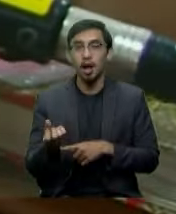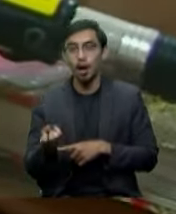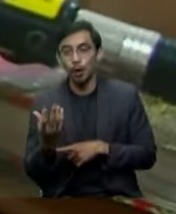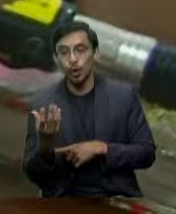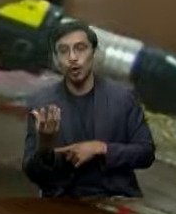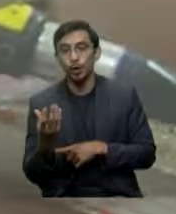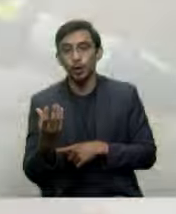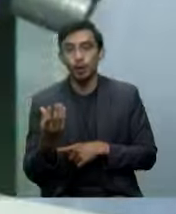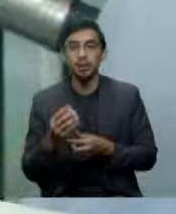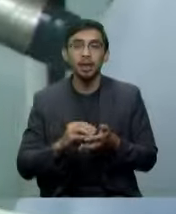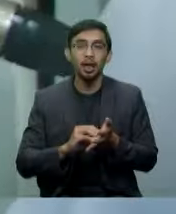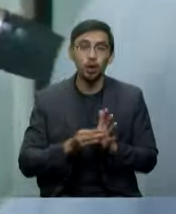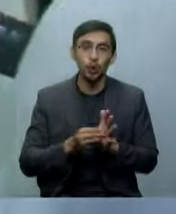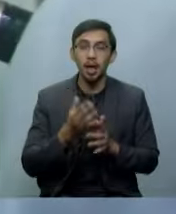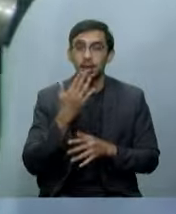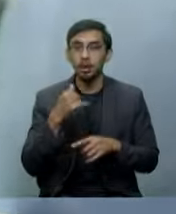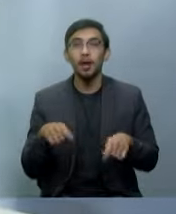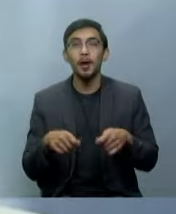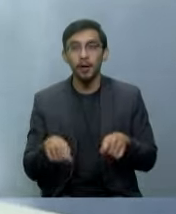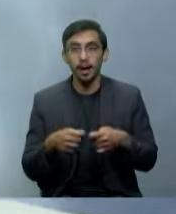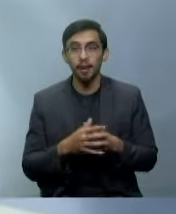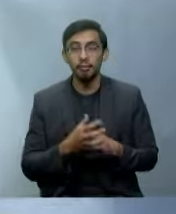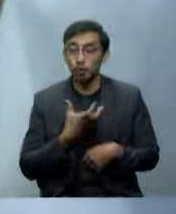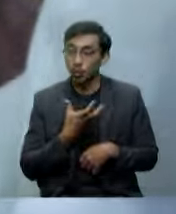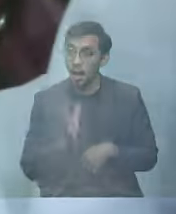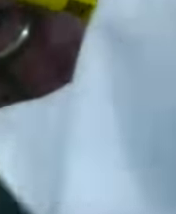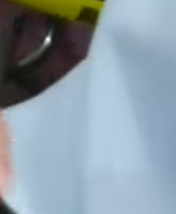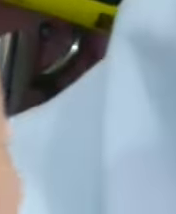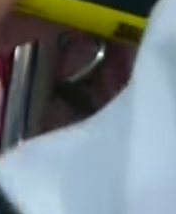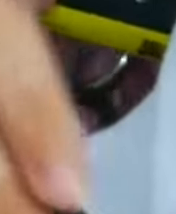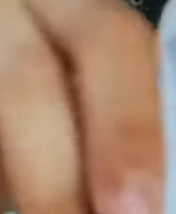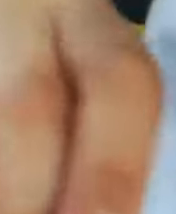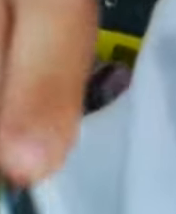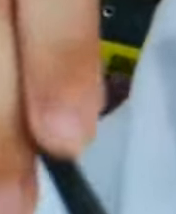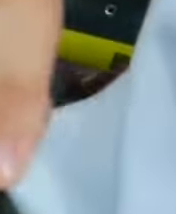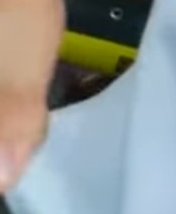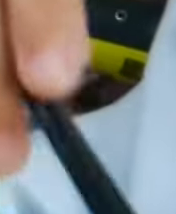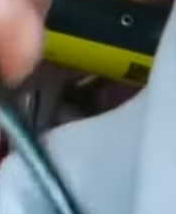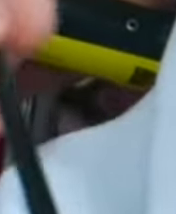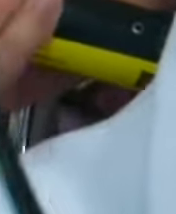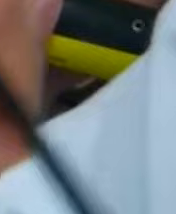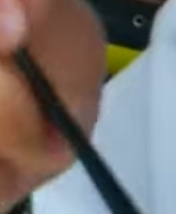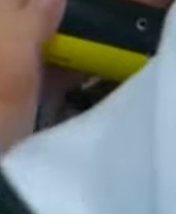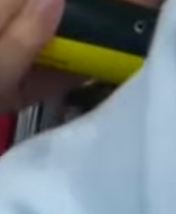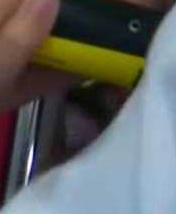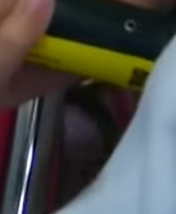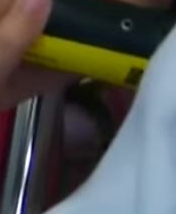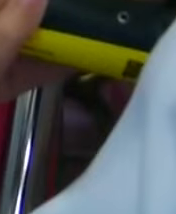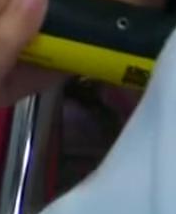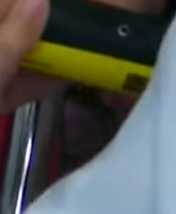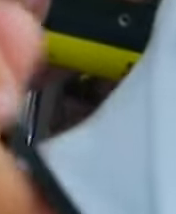jeruk sama nasi goreng. Suka. Suka, ada apa aja sih sebenarnya? Telur, nasi,